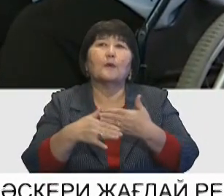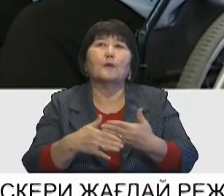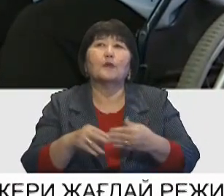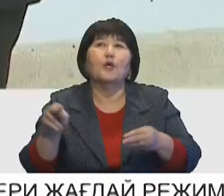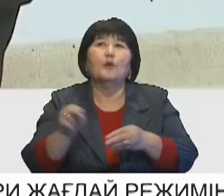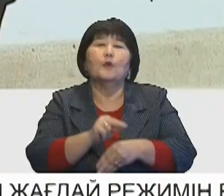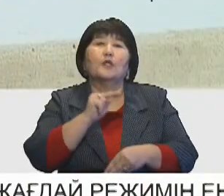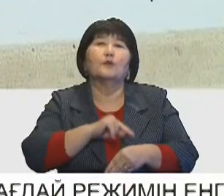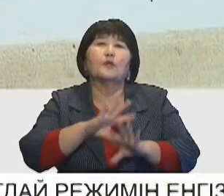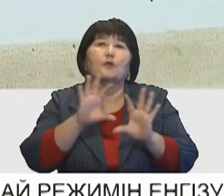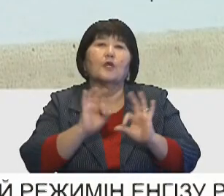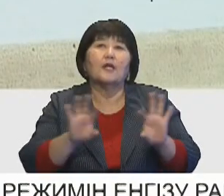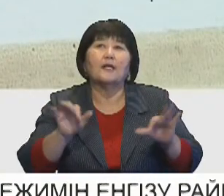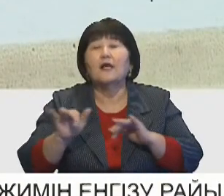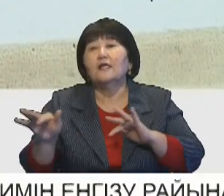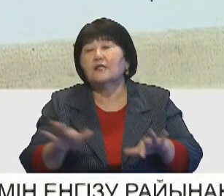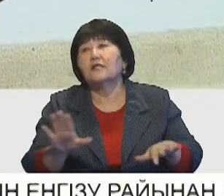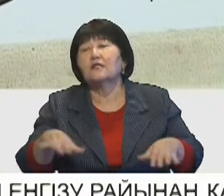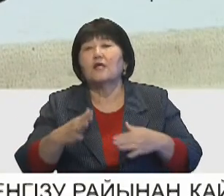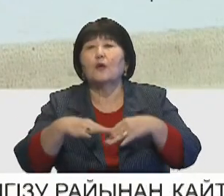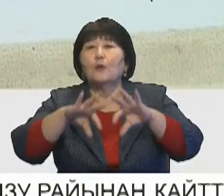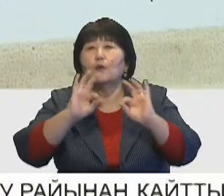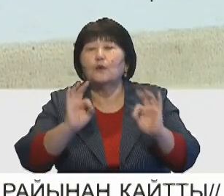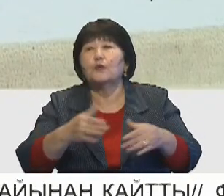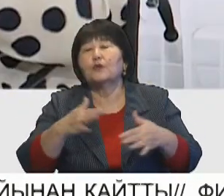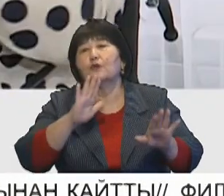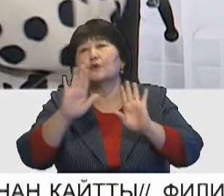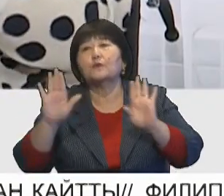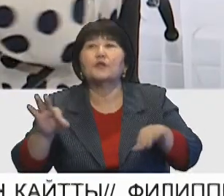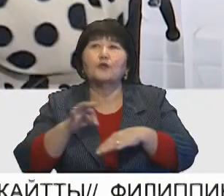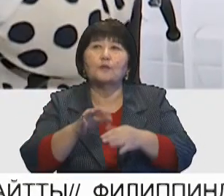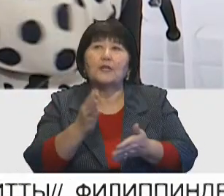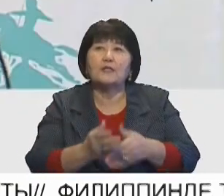оңалту жұмыстары туралы айтты. Шара барысында қолөнер бұйымдарының көрмесі бастырылды.